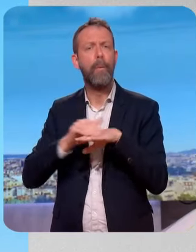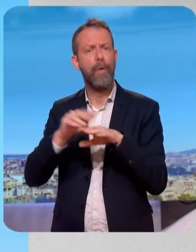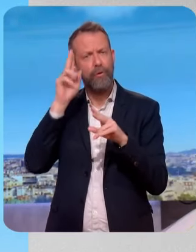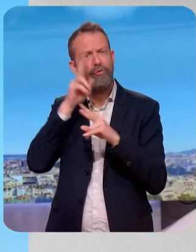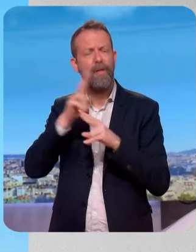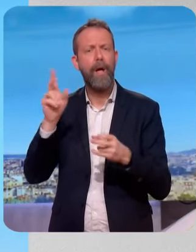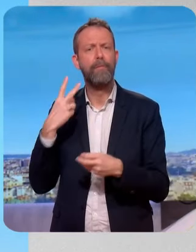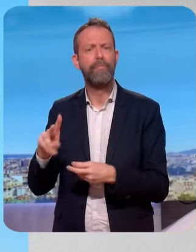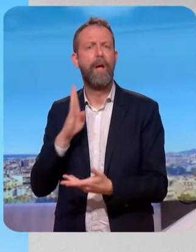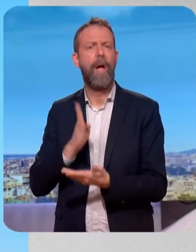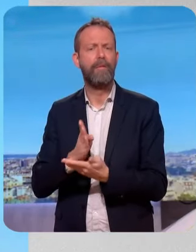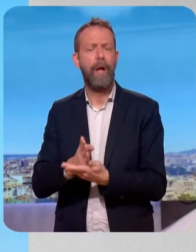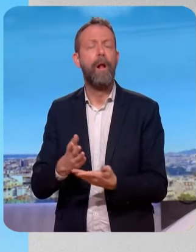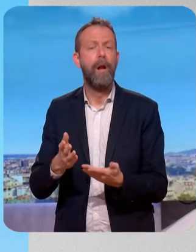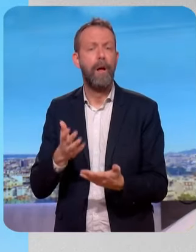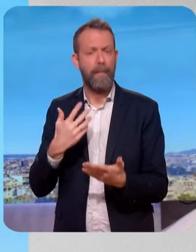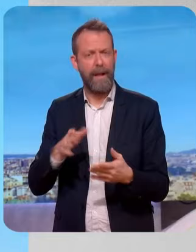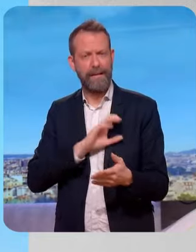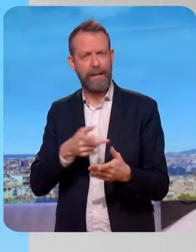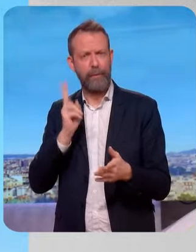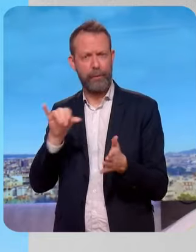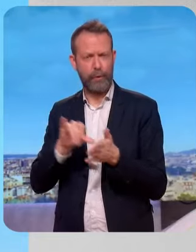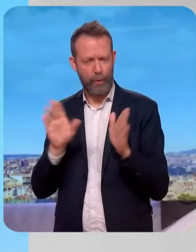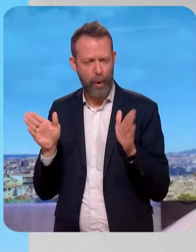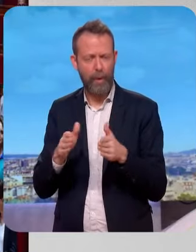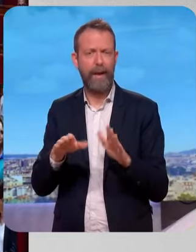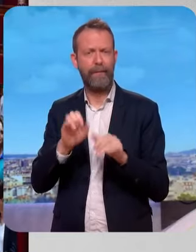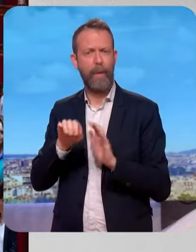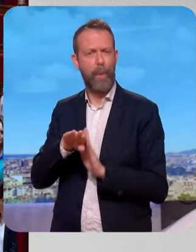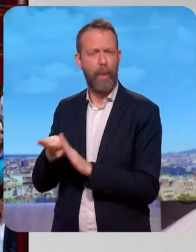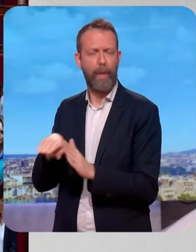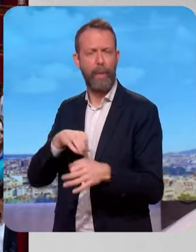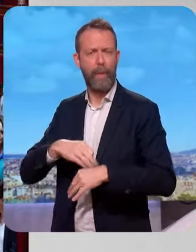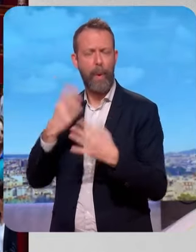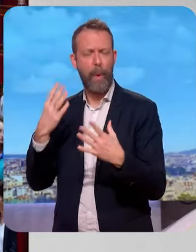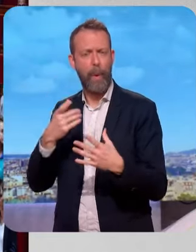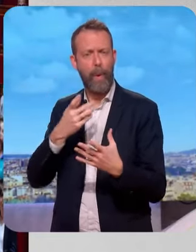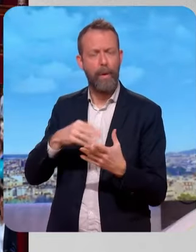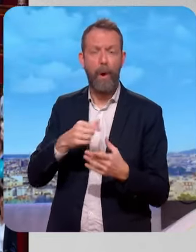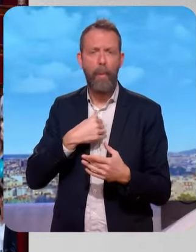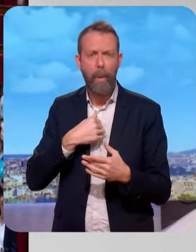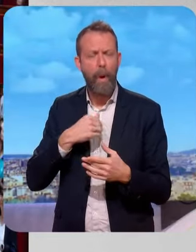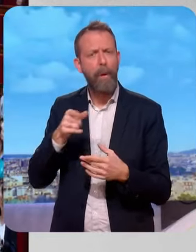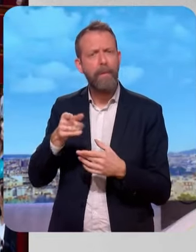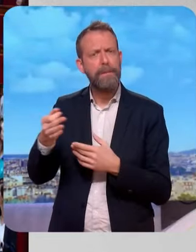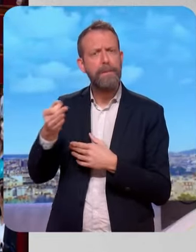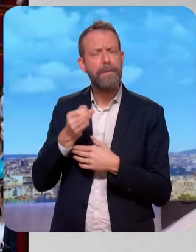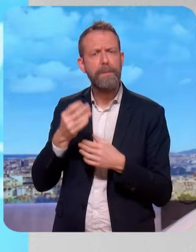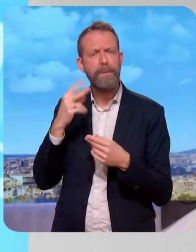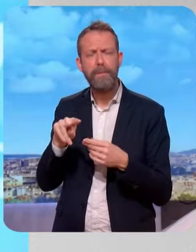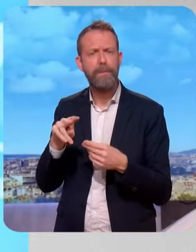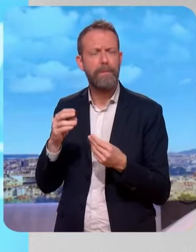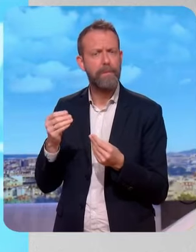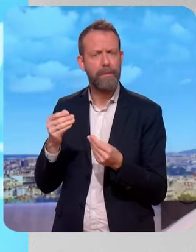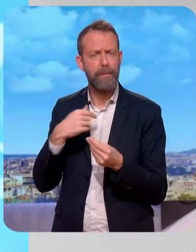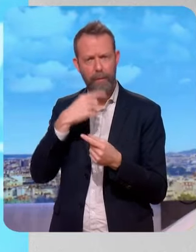Attal, effectivement, ce recentrage, cette dédroitisation que beaucoup constatent. Alors moi, je ne partage pas ce